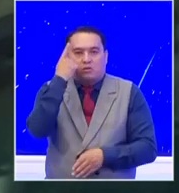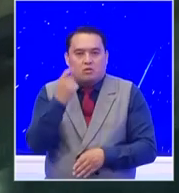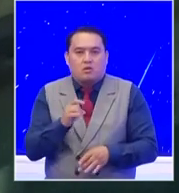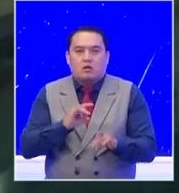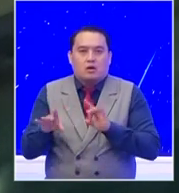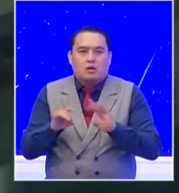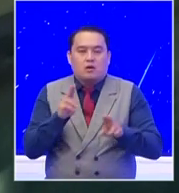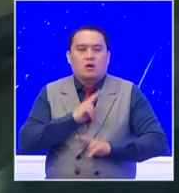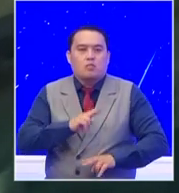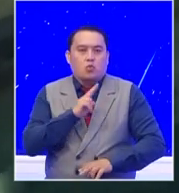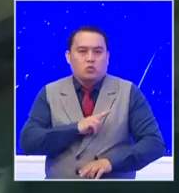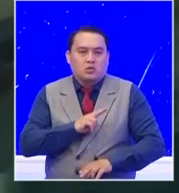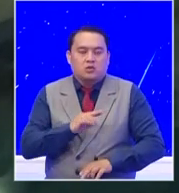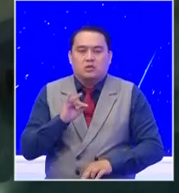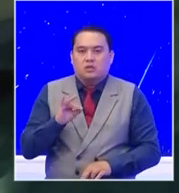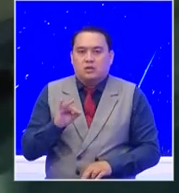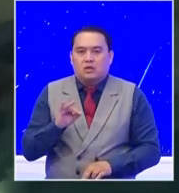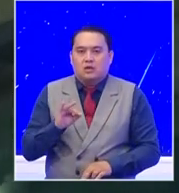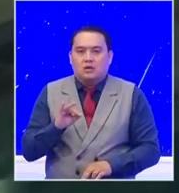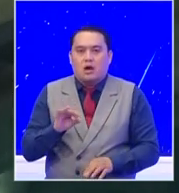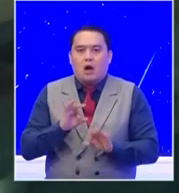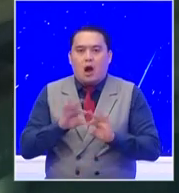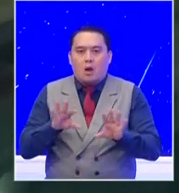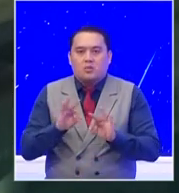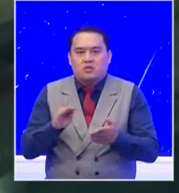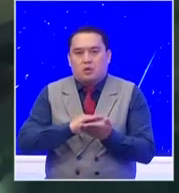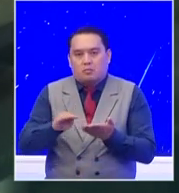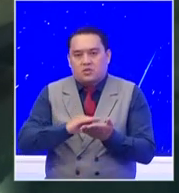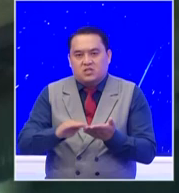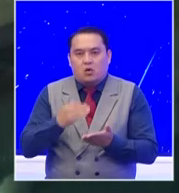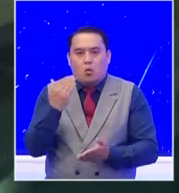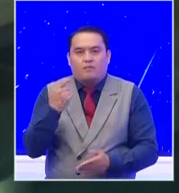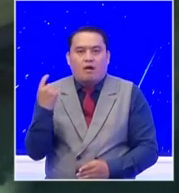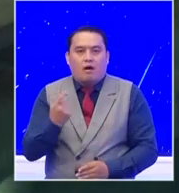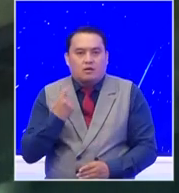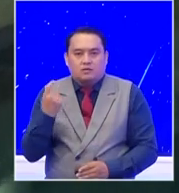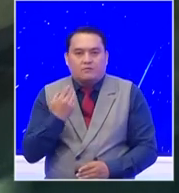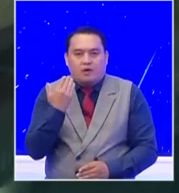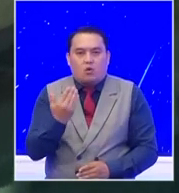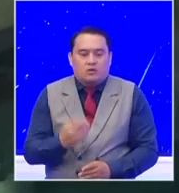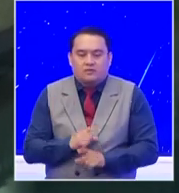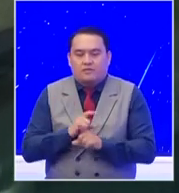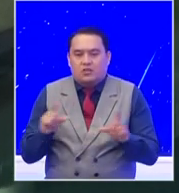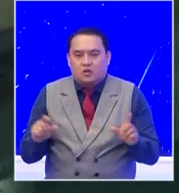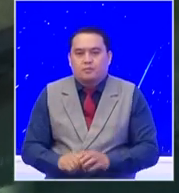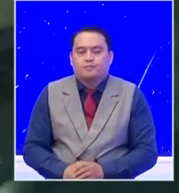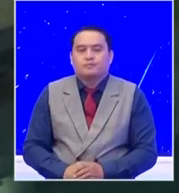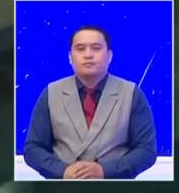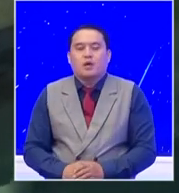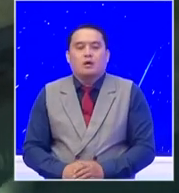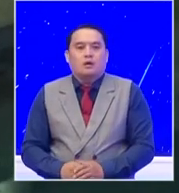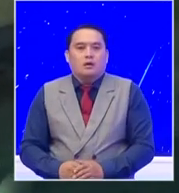разъяснительные работы и взяты объяснительные от владельцев и администраторов данных заведений. По ним